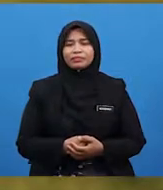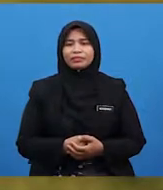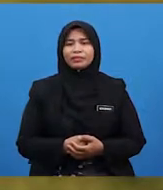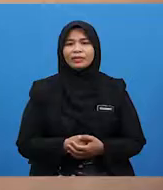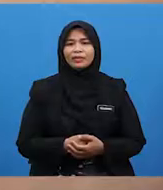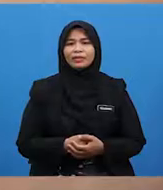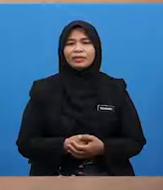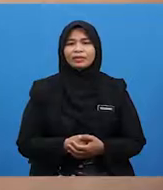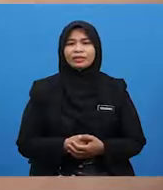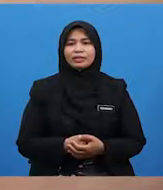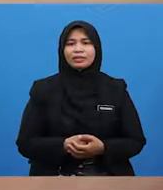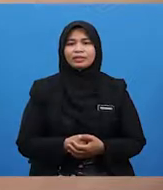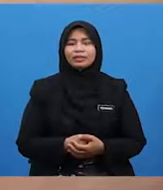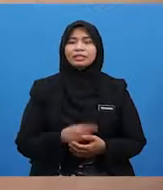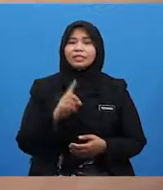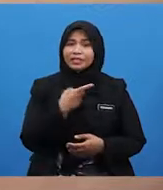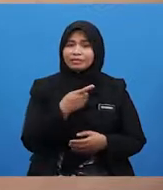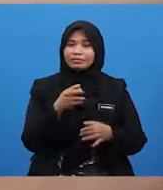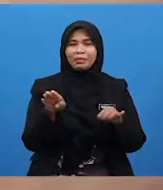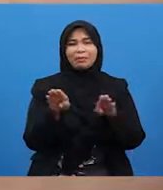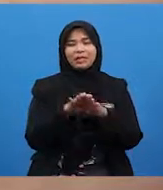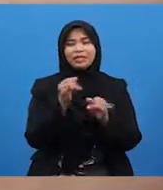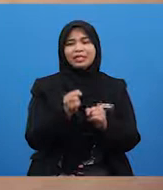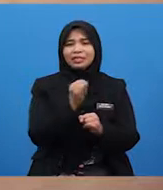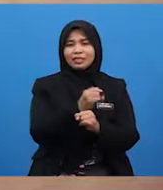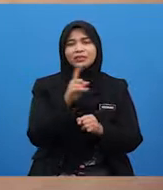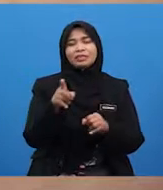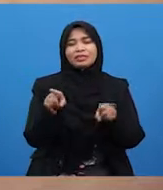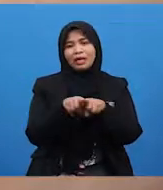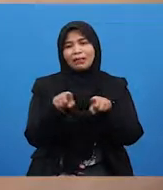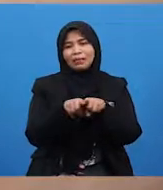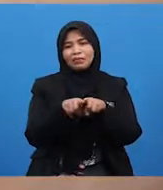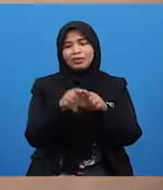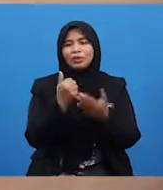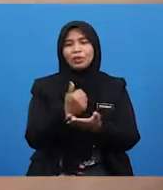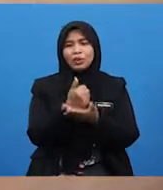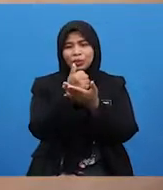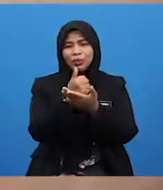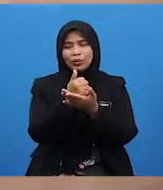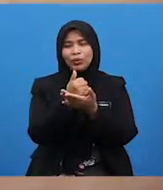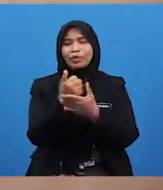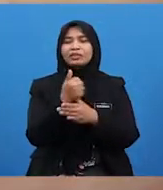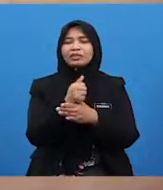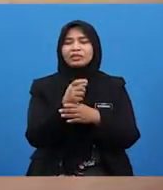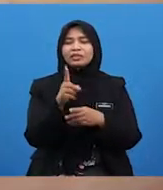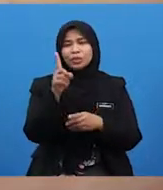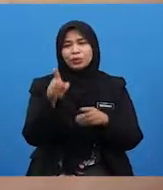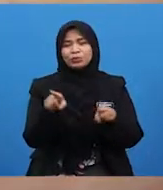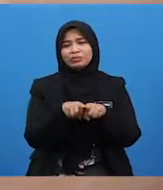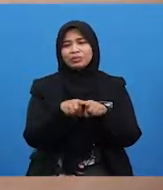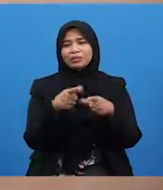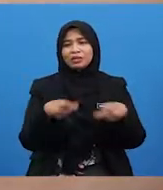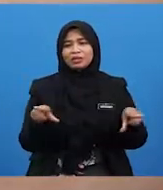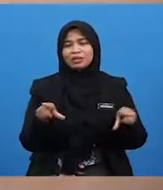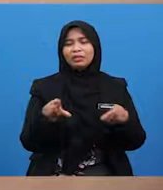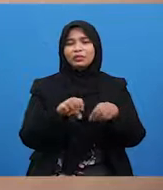hati saya. Tak apa, Cikgu Sasi. Kita sebagai jiran saling tolong-menolong antara satu sama lain. Barulah ia akan mewujudkan